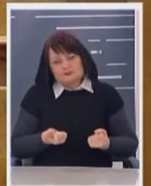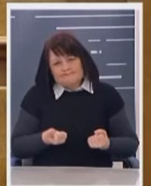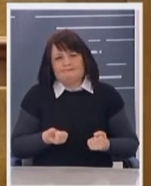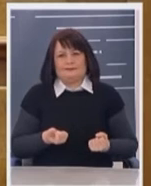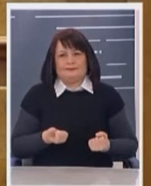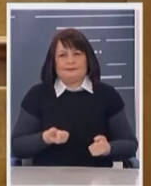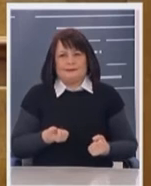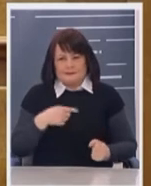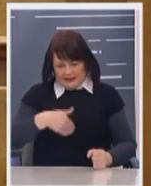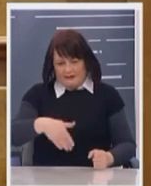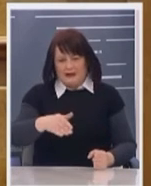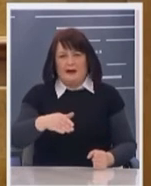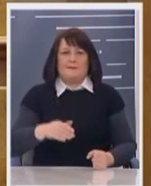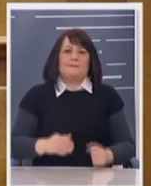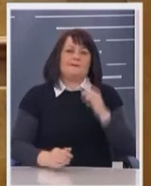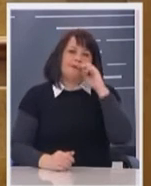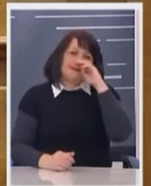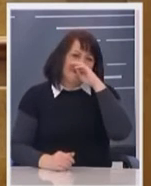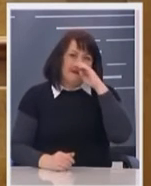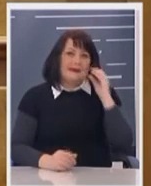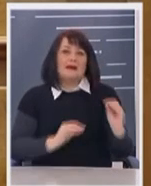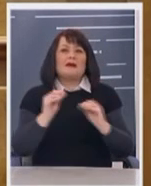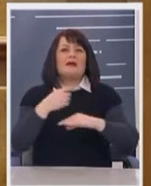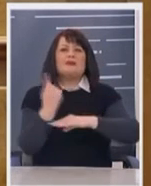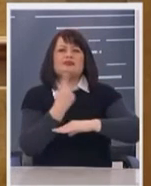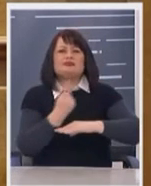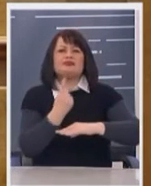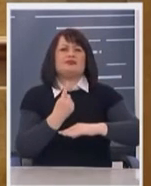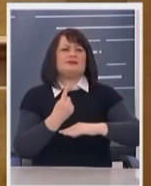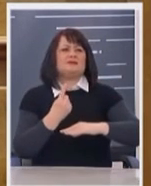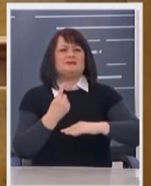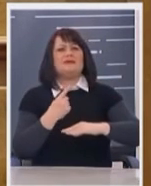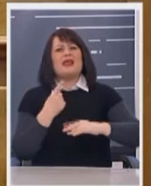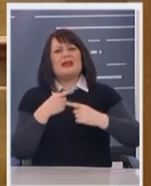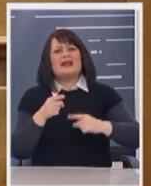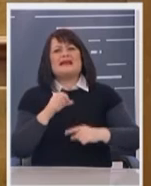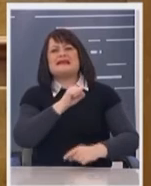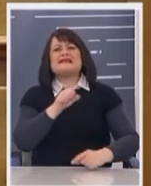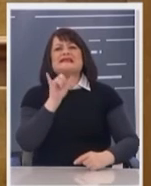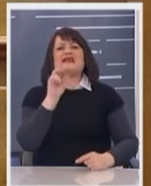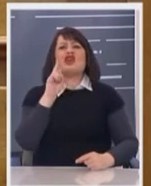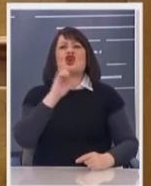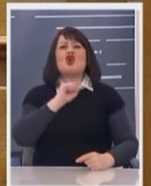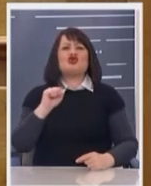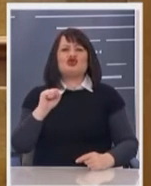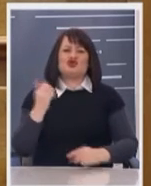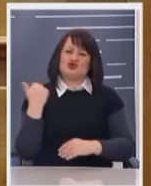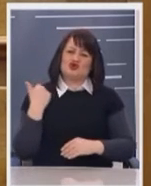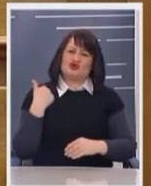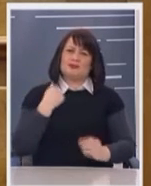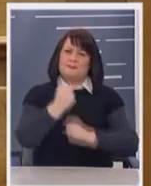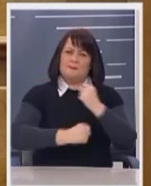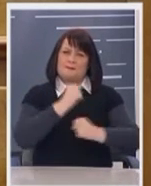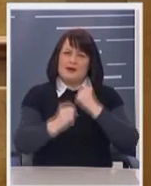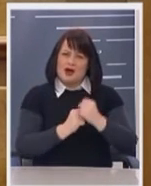ανοίξαμε τη βάση αεροδιακομιδών του ΕΚΑΒ στη Σύρο. Τη ζητούσανε για χρόνια οι